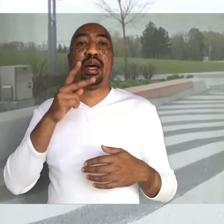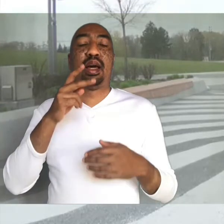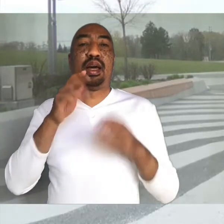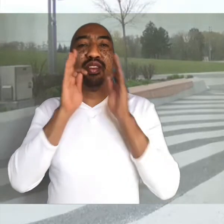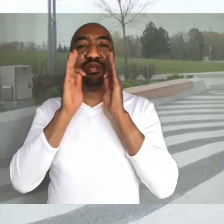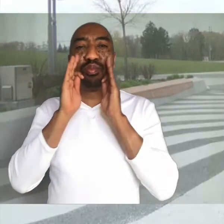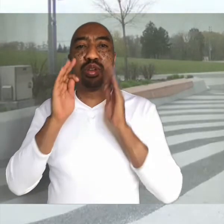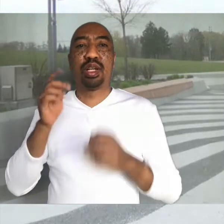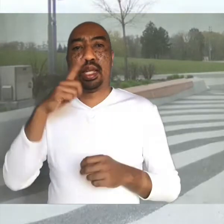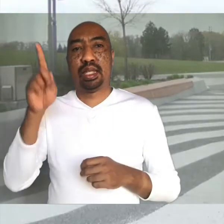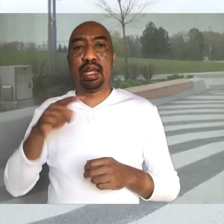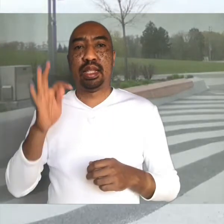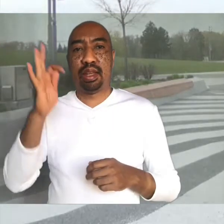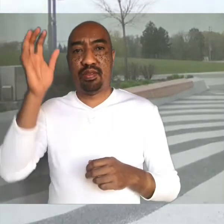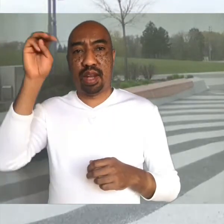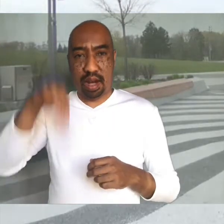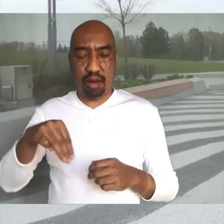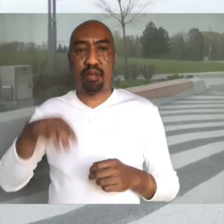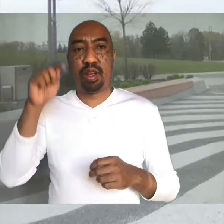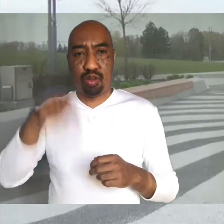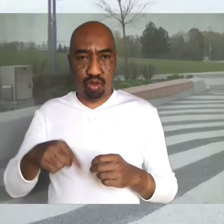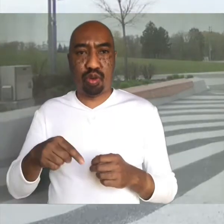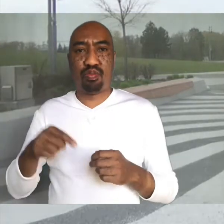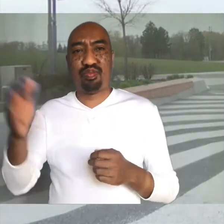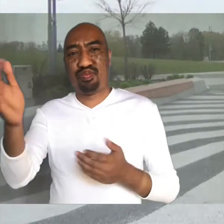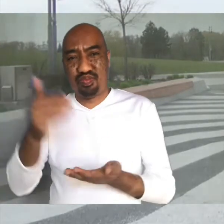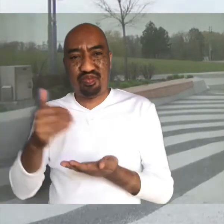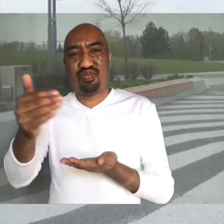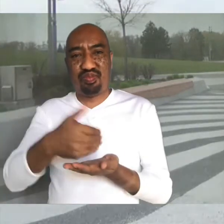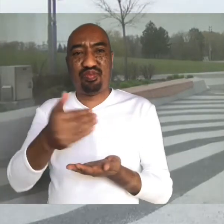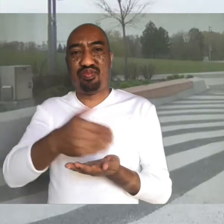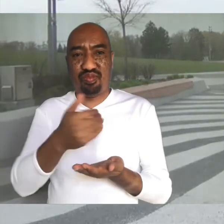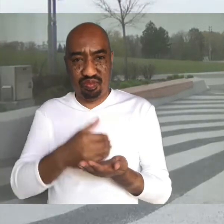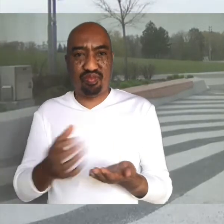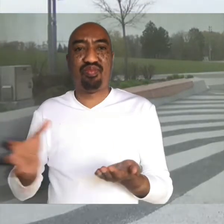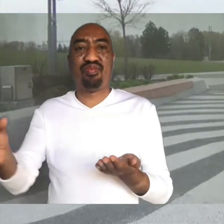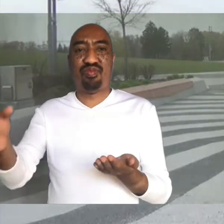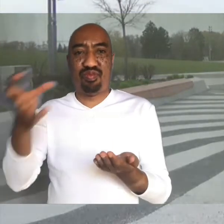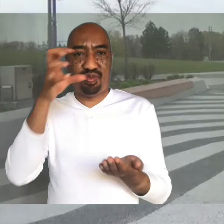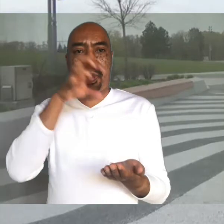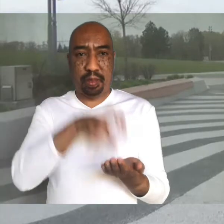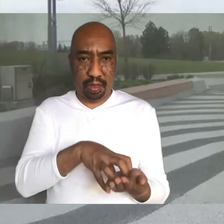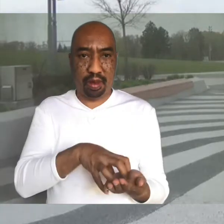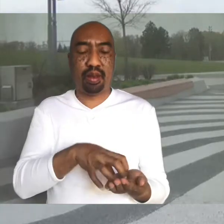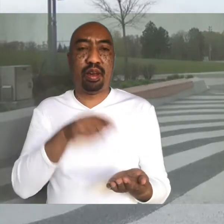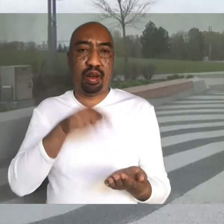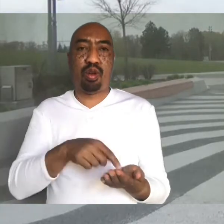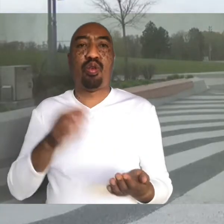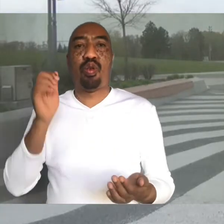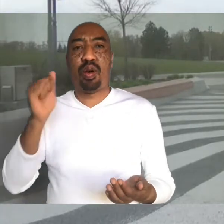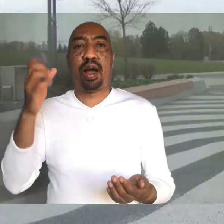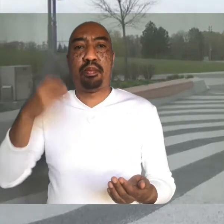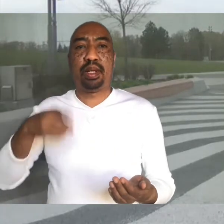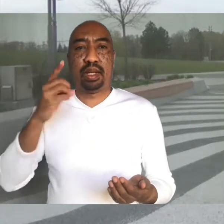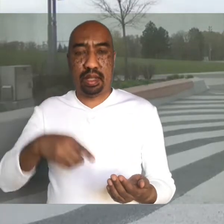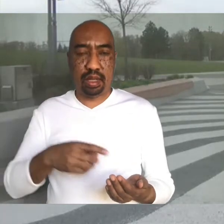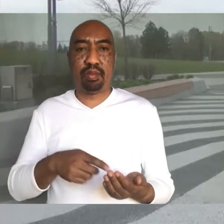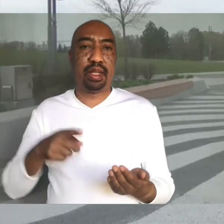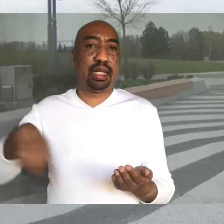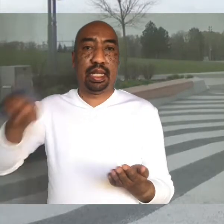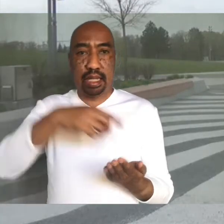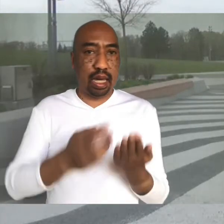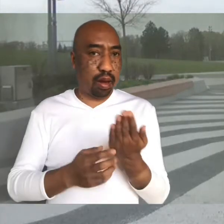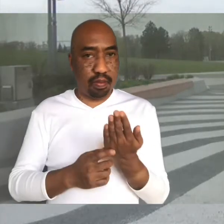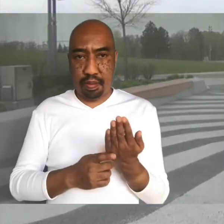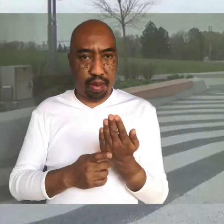atambatra antsika ao anatin'izany ataontsika ohatraohatra ny hoe mana isan'andro izany ho vakitsika, ho fampiharizana